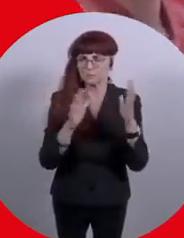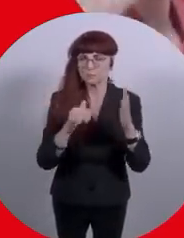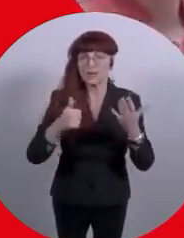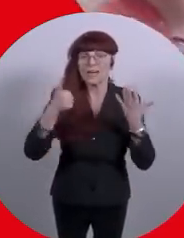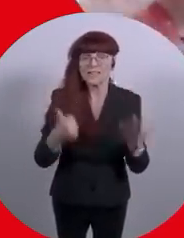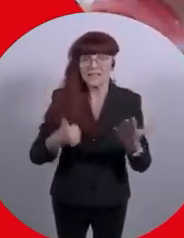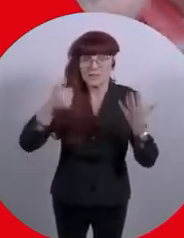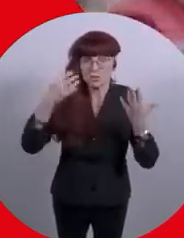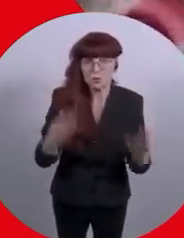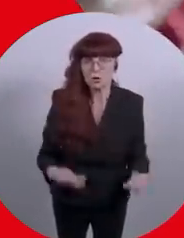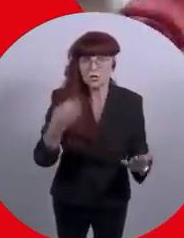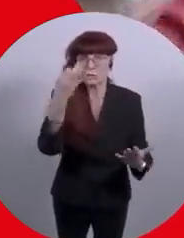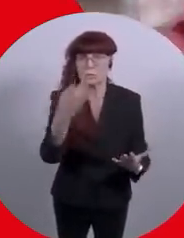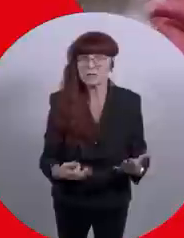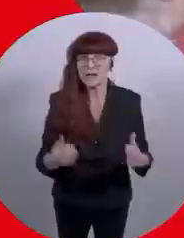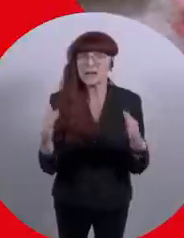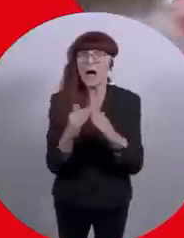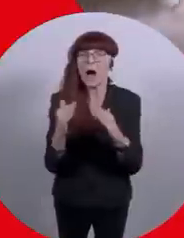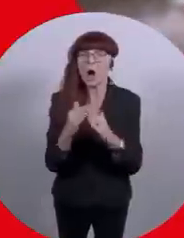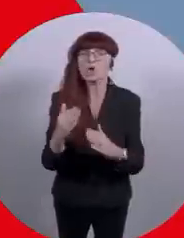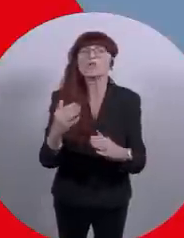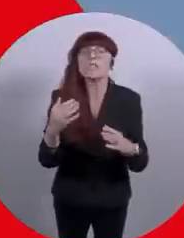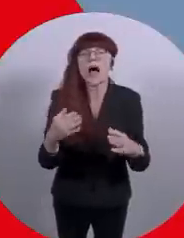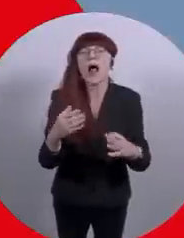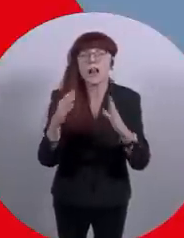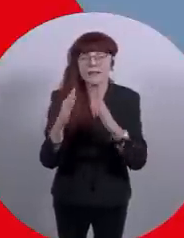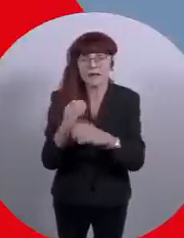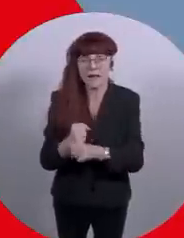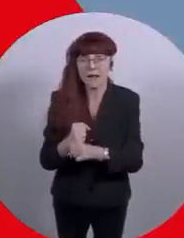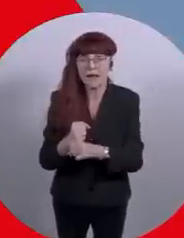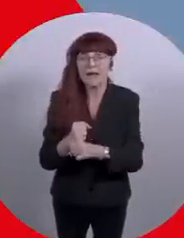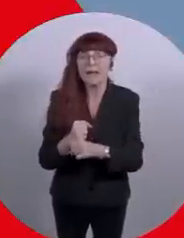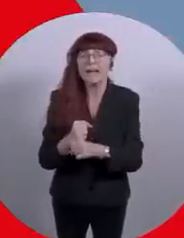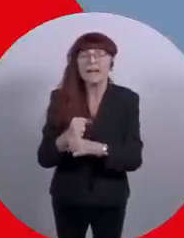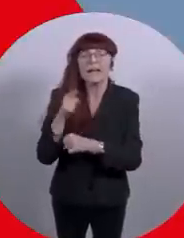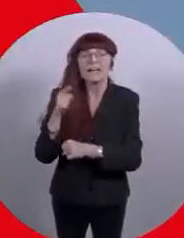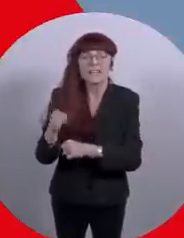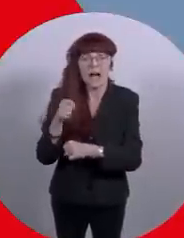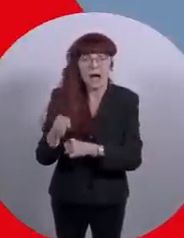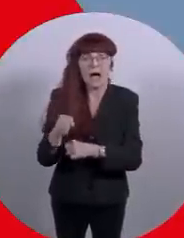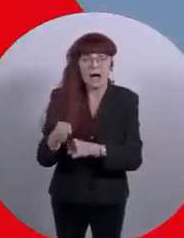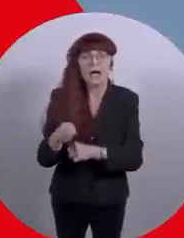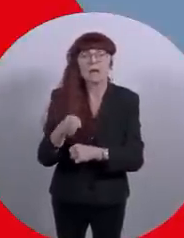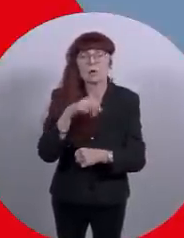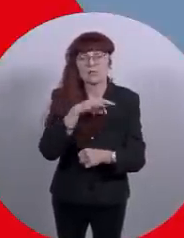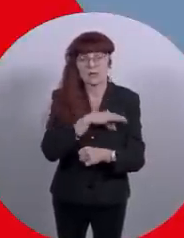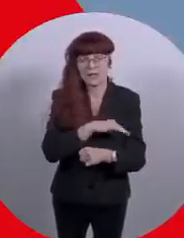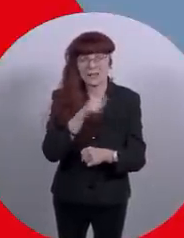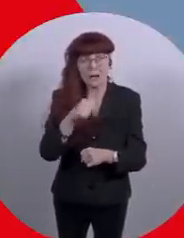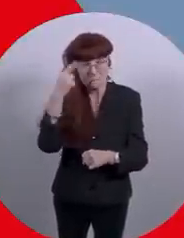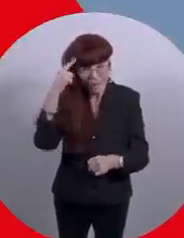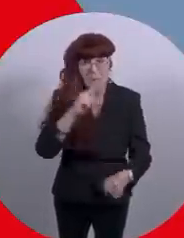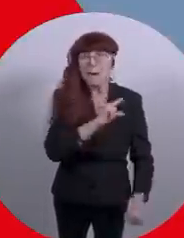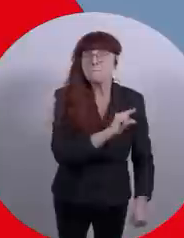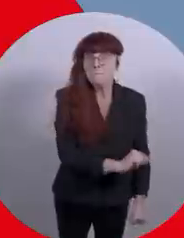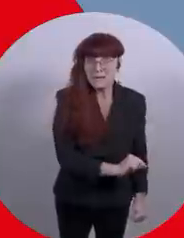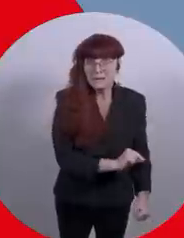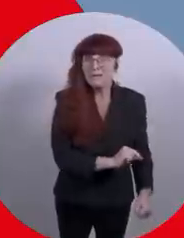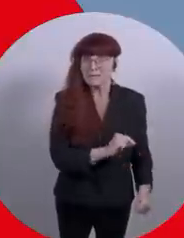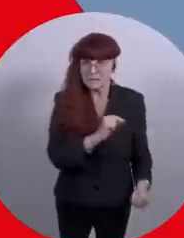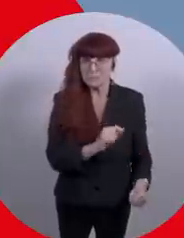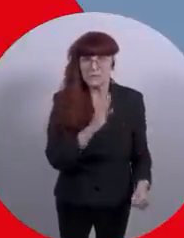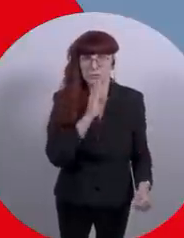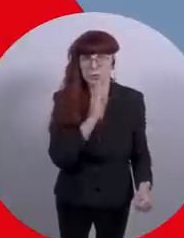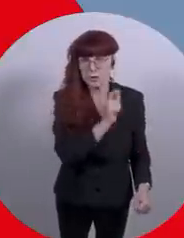96% der Haushalte profitieren 96 darüber nicht nur von der mindestpensionistin da reden wir nicht